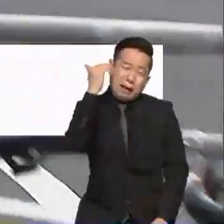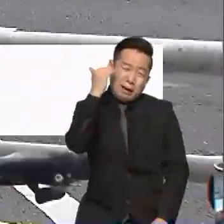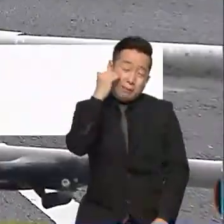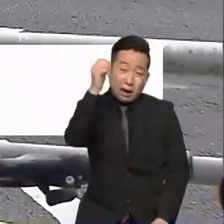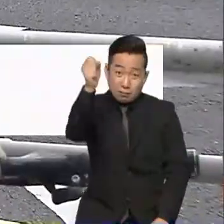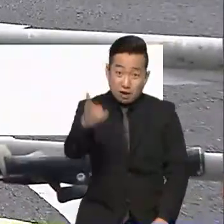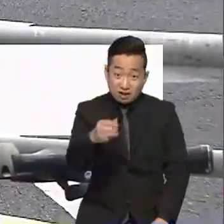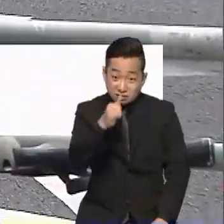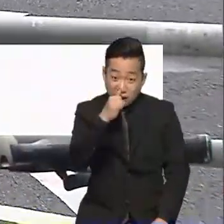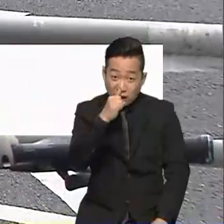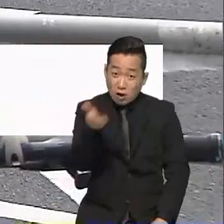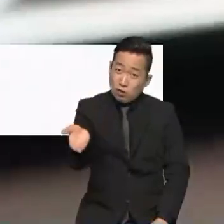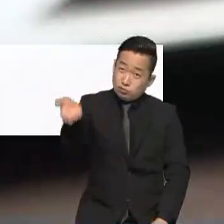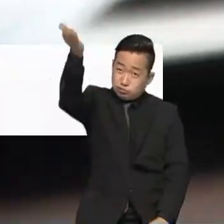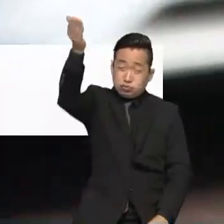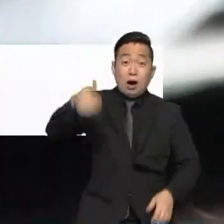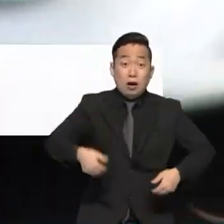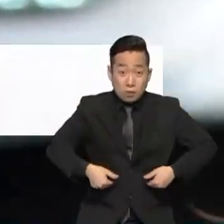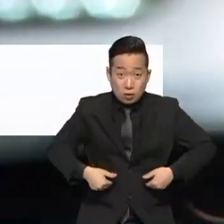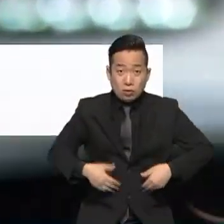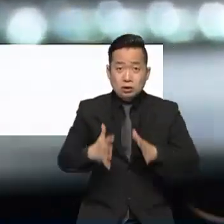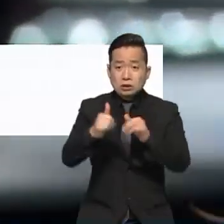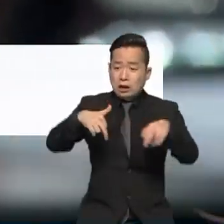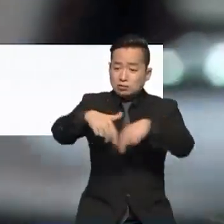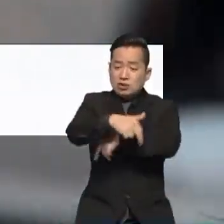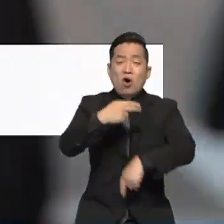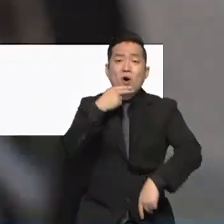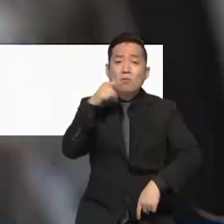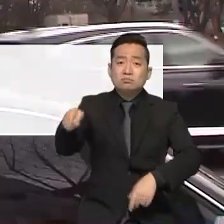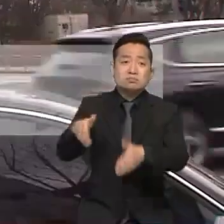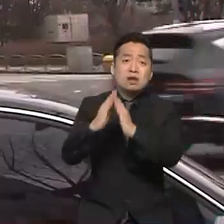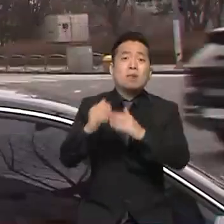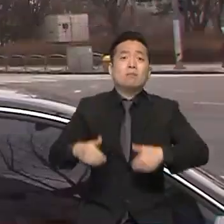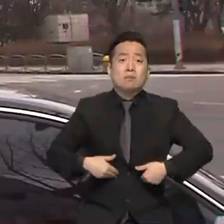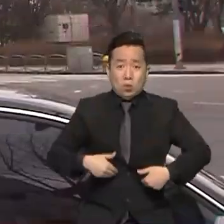더 위에 설치를 하거나 아니면 사람들이 안 지나다니는 곳에 설치하는 게 더.